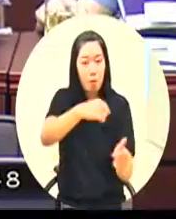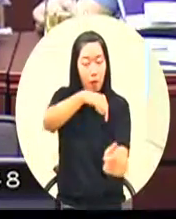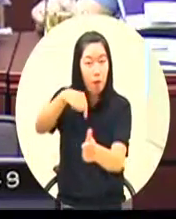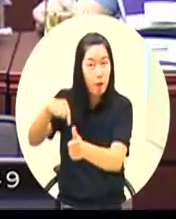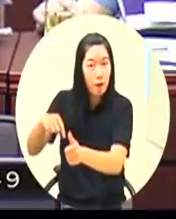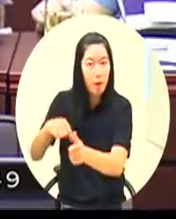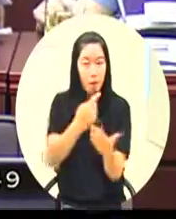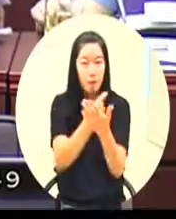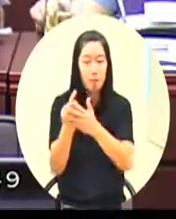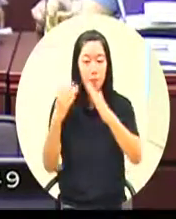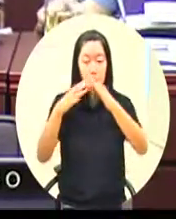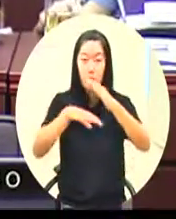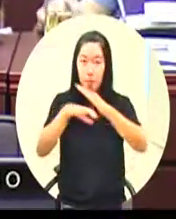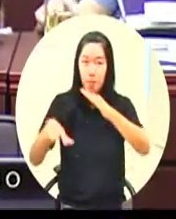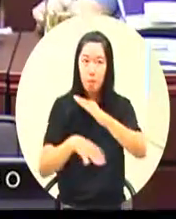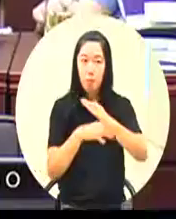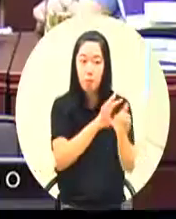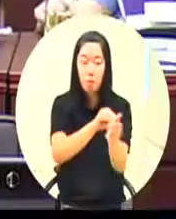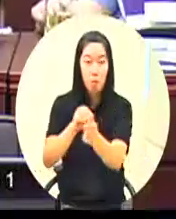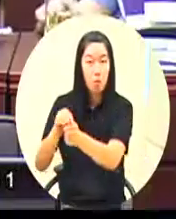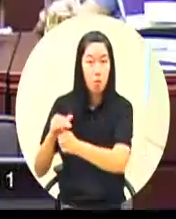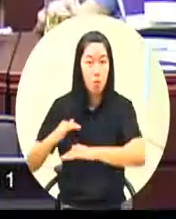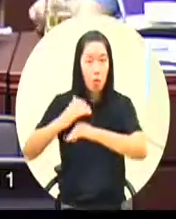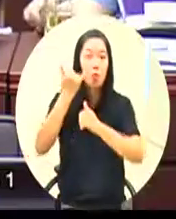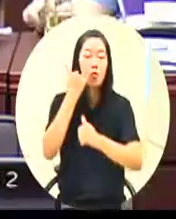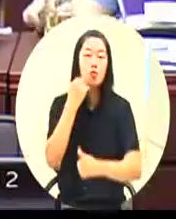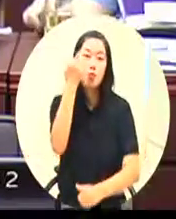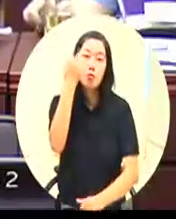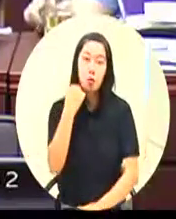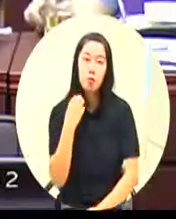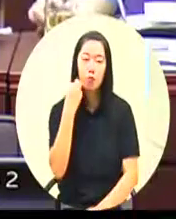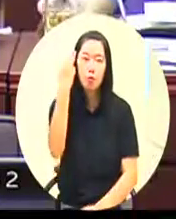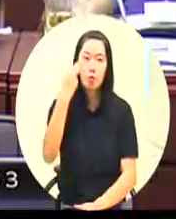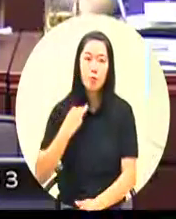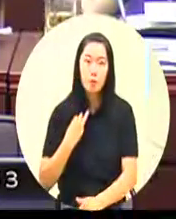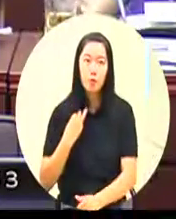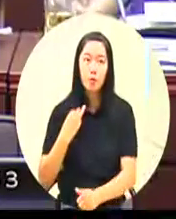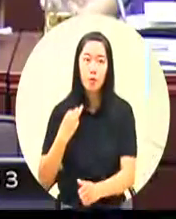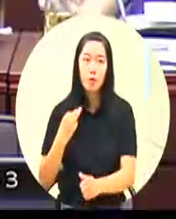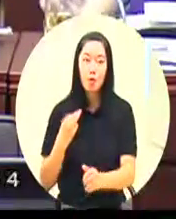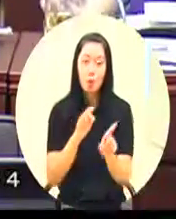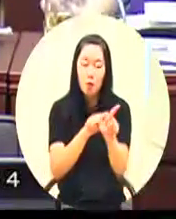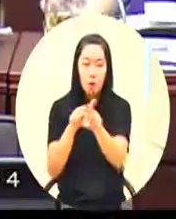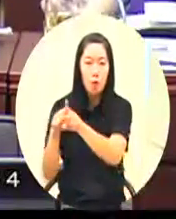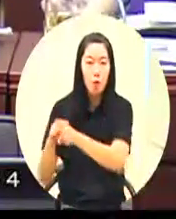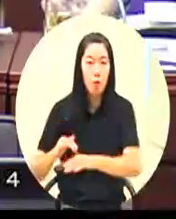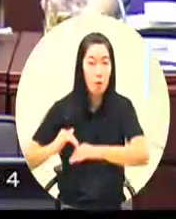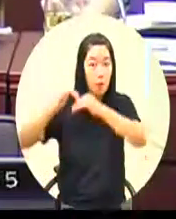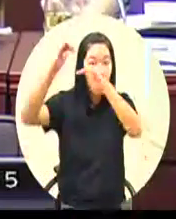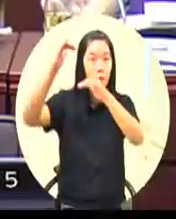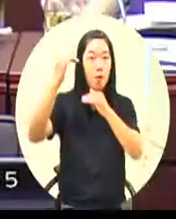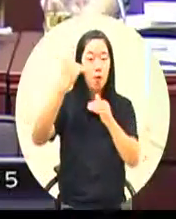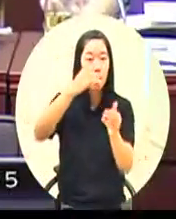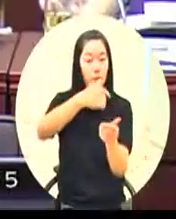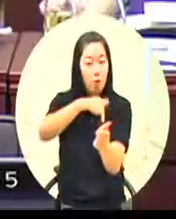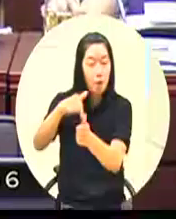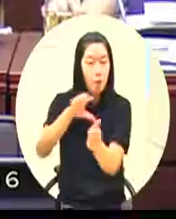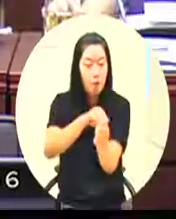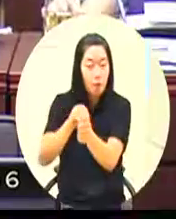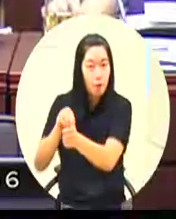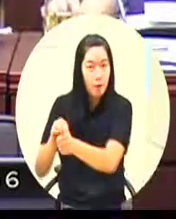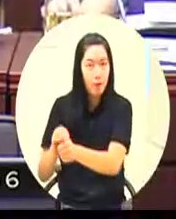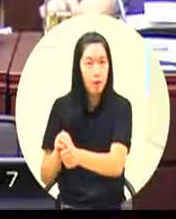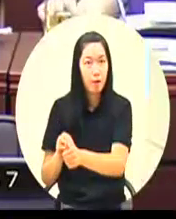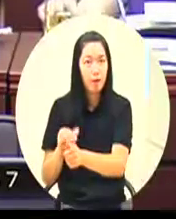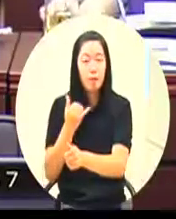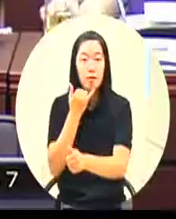友的学习成长里头，他如果有哥哥姐姐弟弟妹妹，他就是一个混龄的学习，是一个社会形态的。所以在我们的学习里头，反